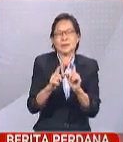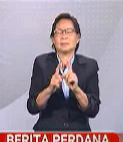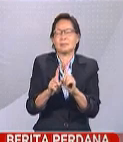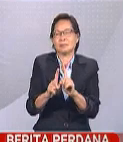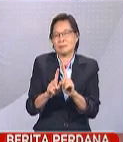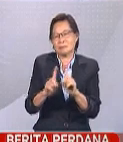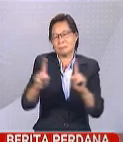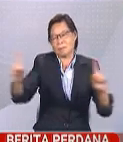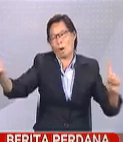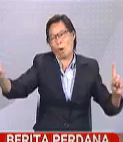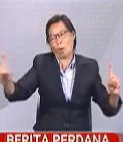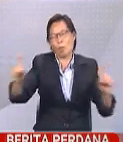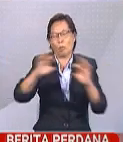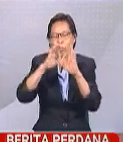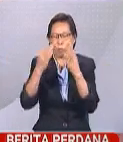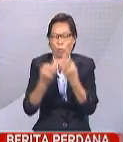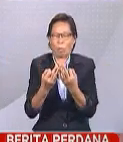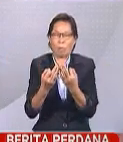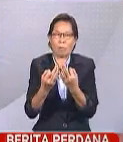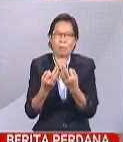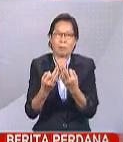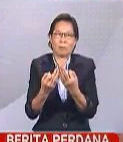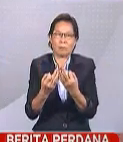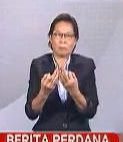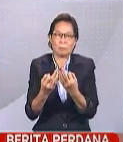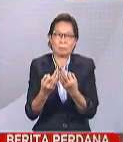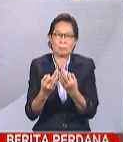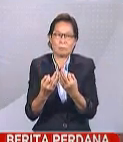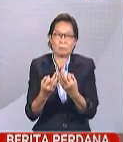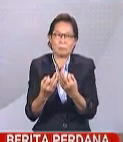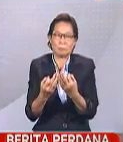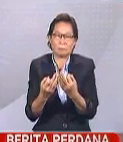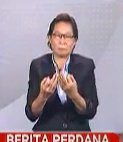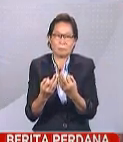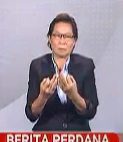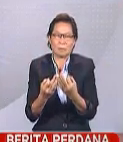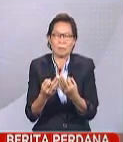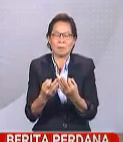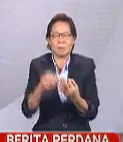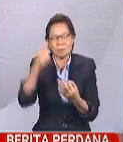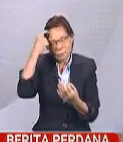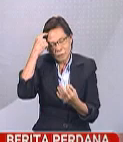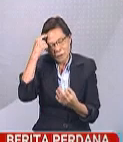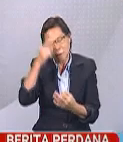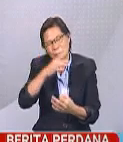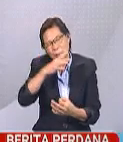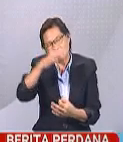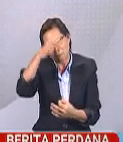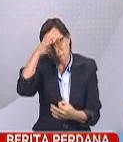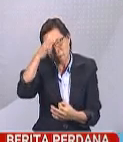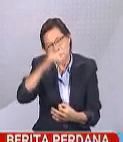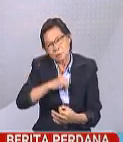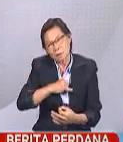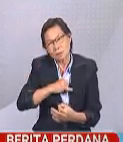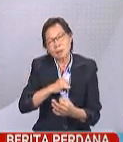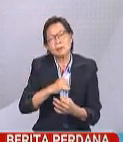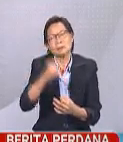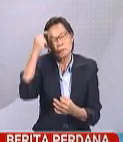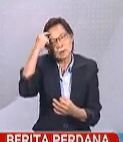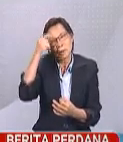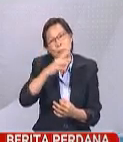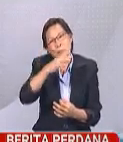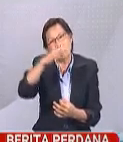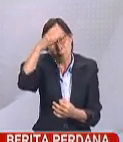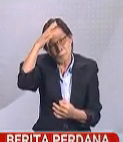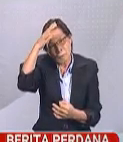anak raya, keluarga mikir, nak fikir kedua ibu bapa kita terutama, yang mana kedua ibu bapa kita